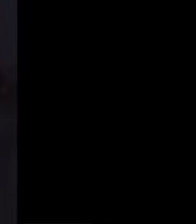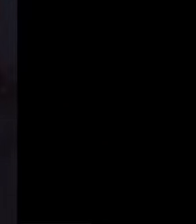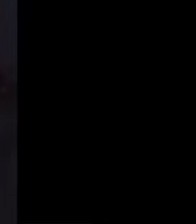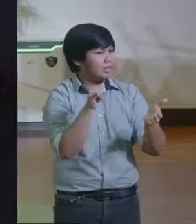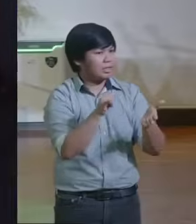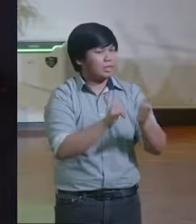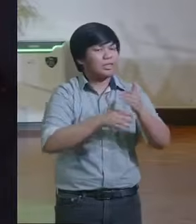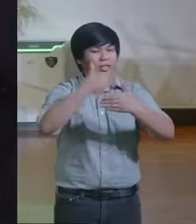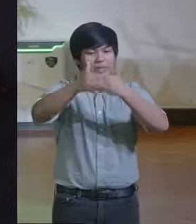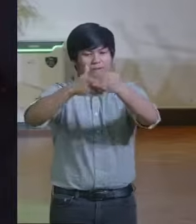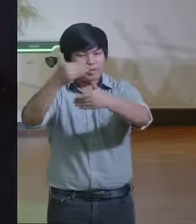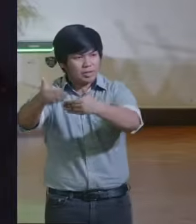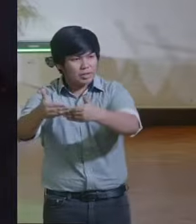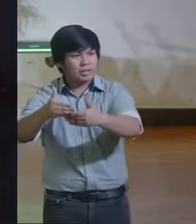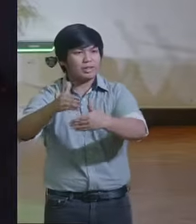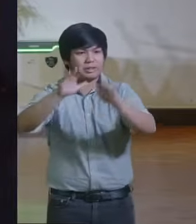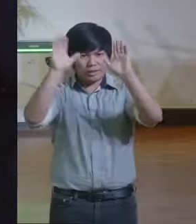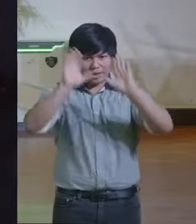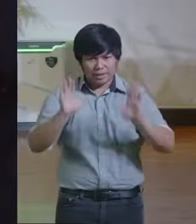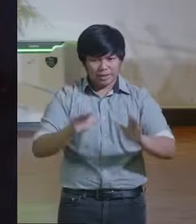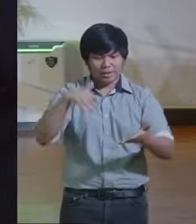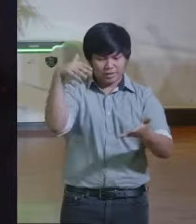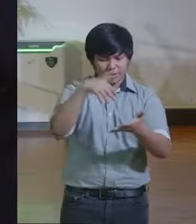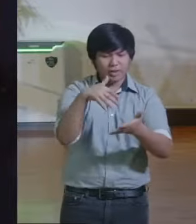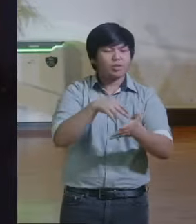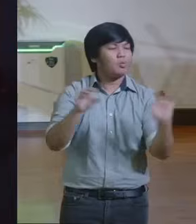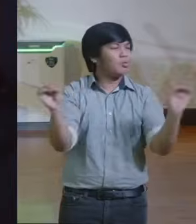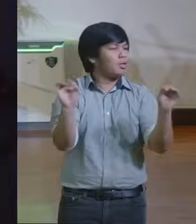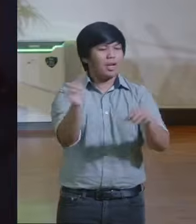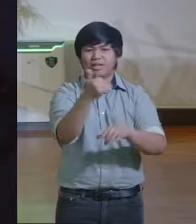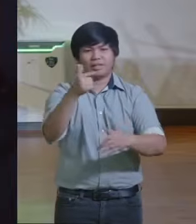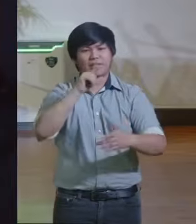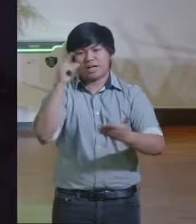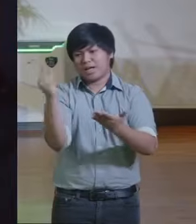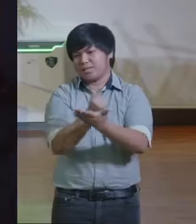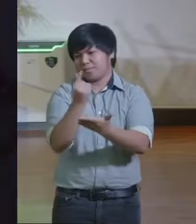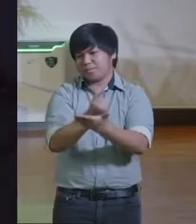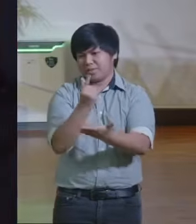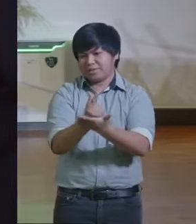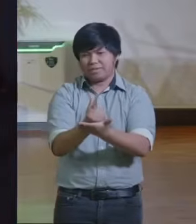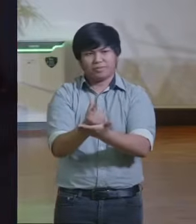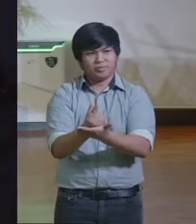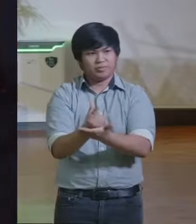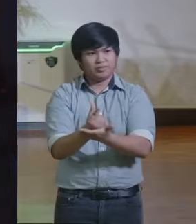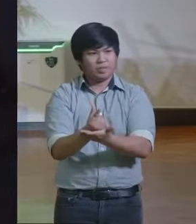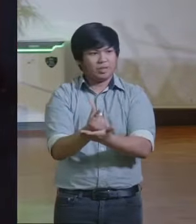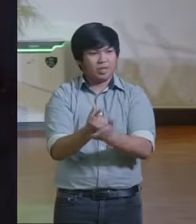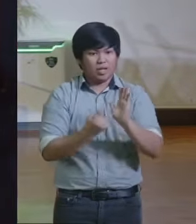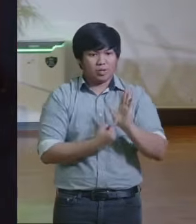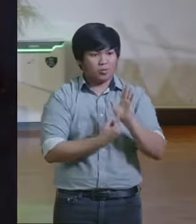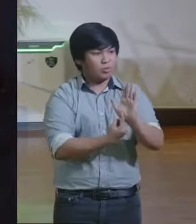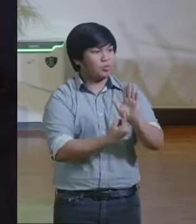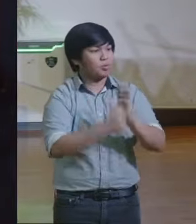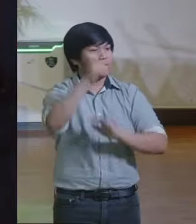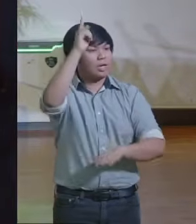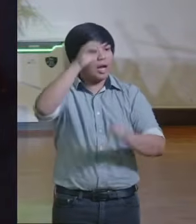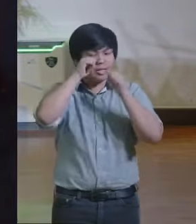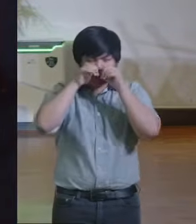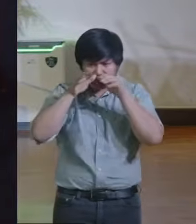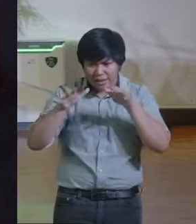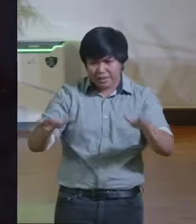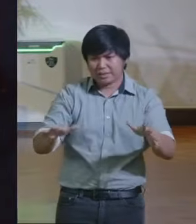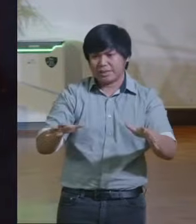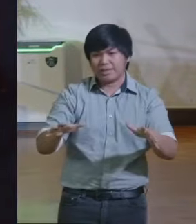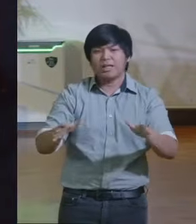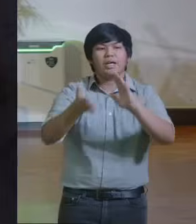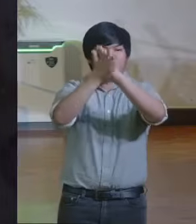sa susunod pang mga teksto na ating babasahin. Ang mensahe po ay pinamagatang kong biyaya at kapayapaan sapagkat yun po